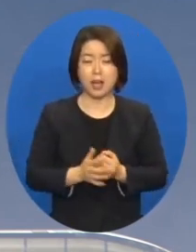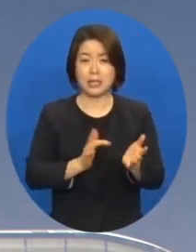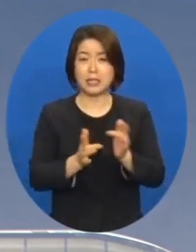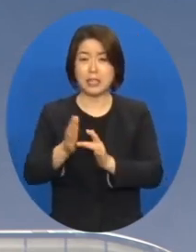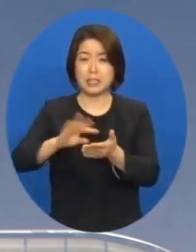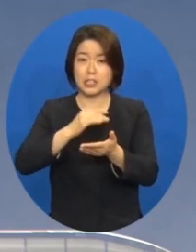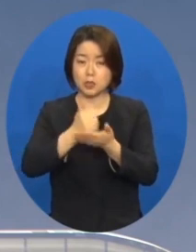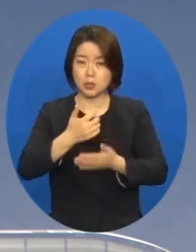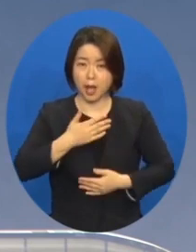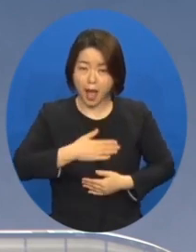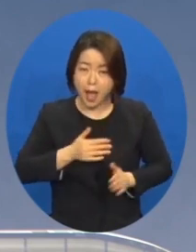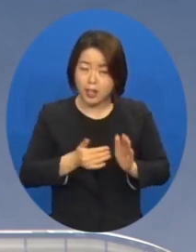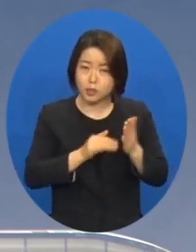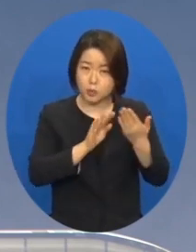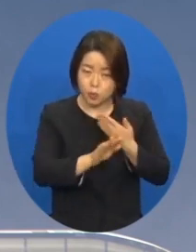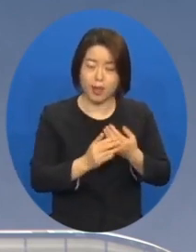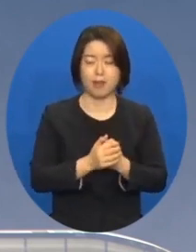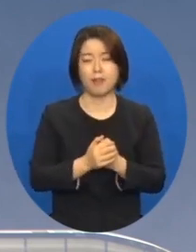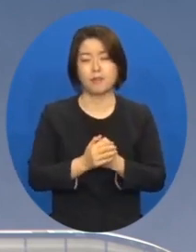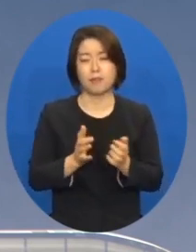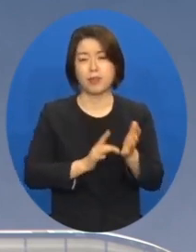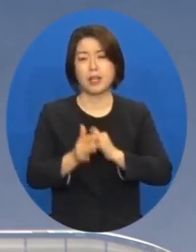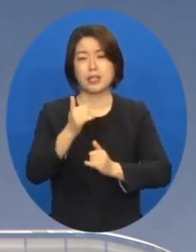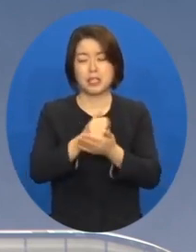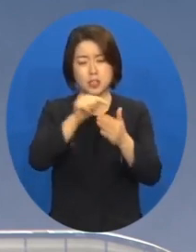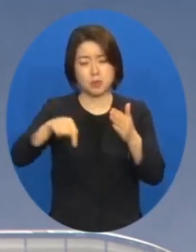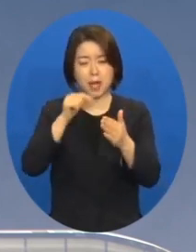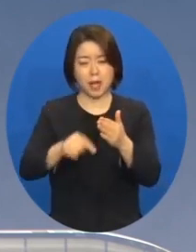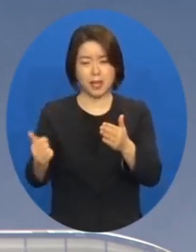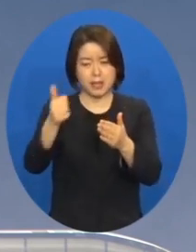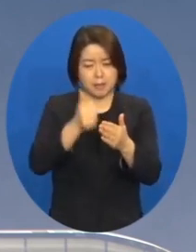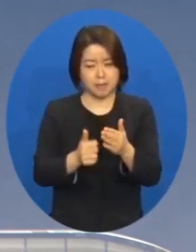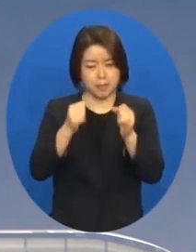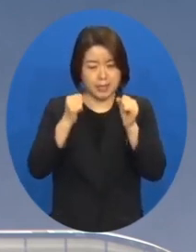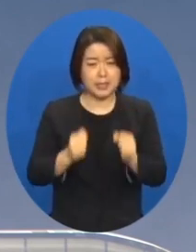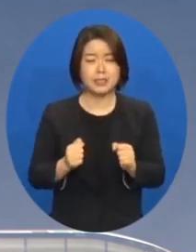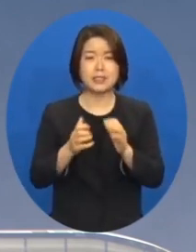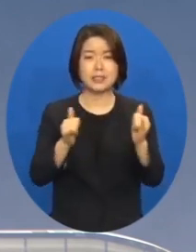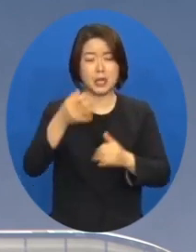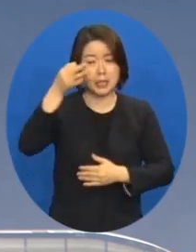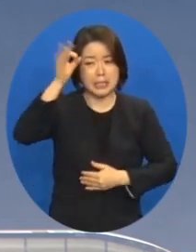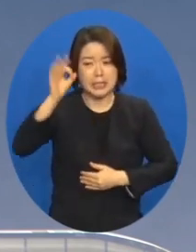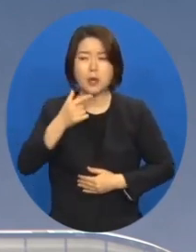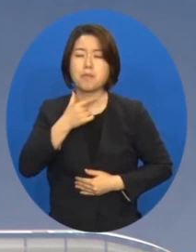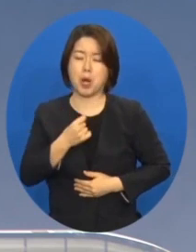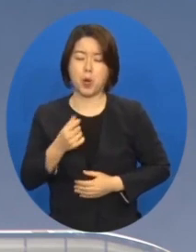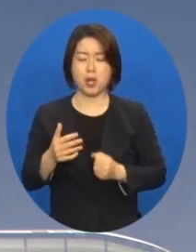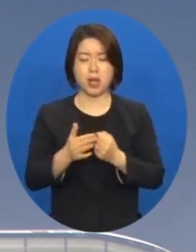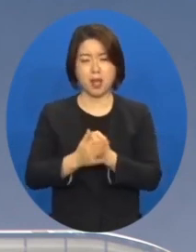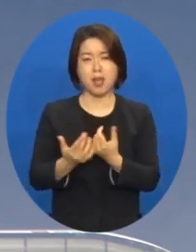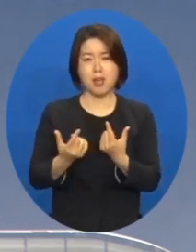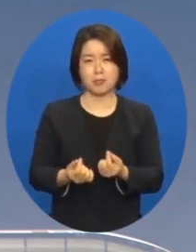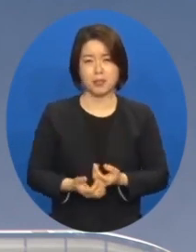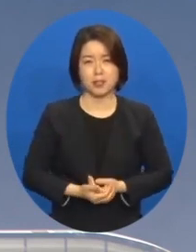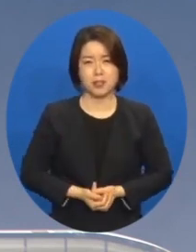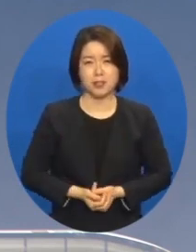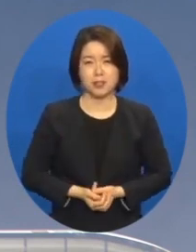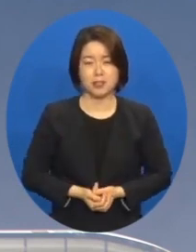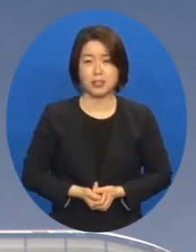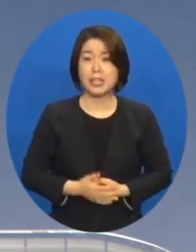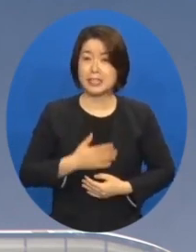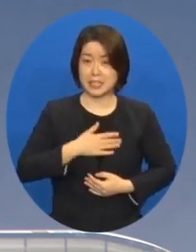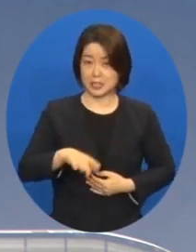그리스도를 알고 그리고 예수님 안에 있는 자로 인정받고 싶었기 때문이라 그랬습니다.